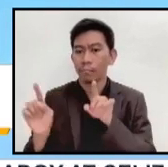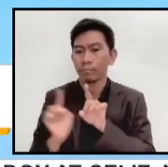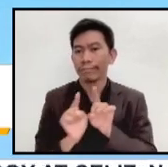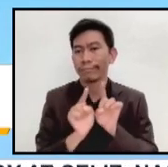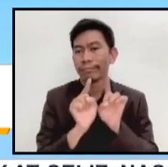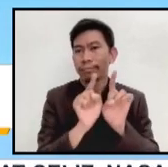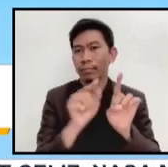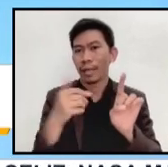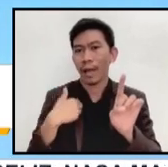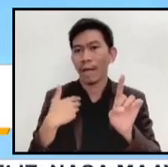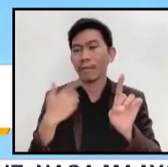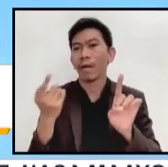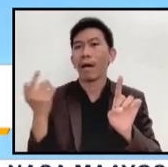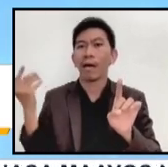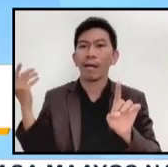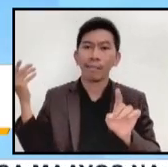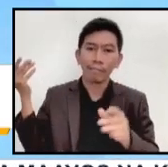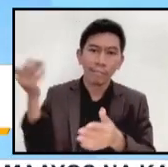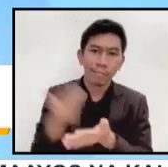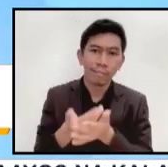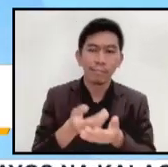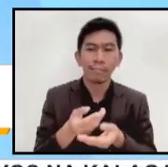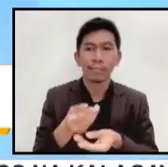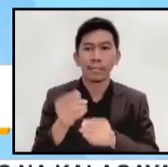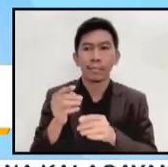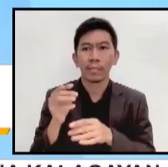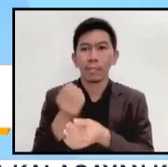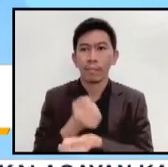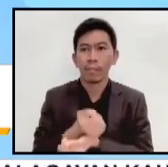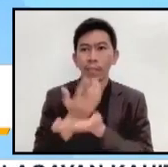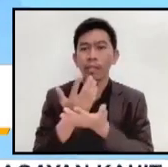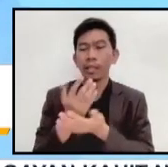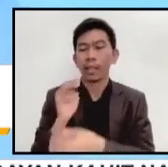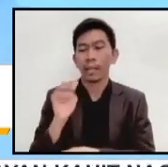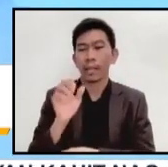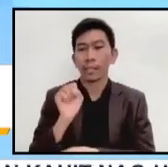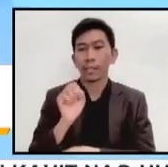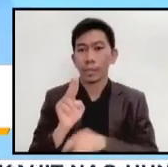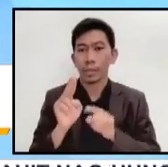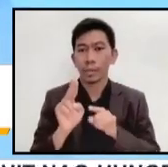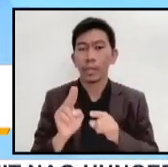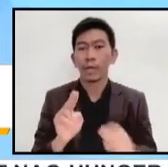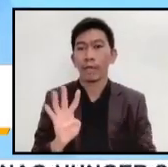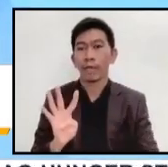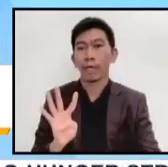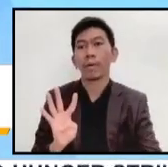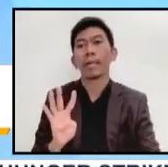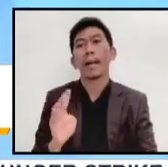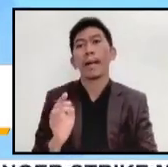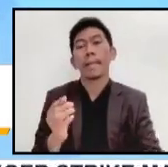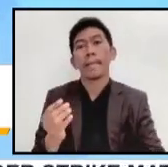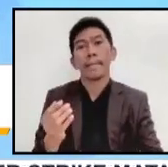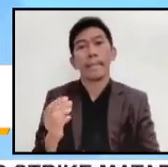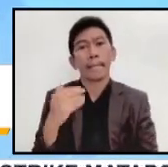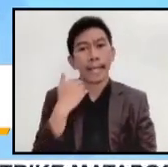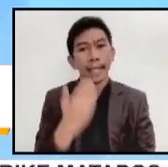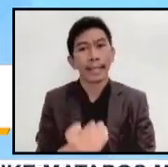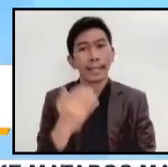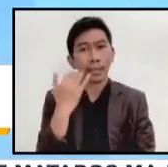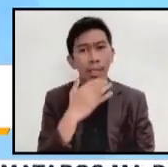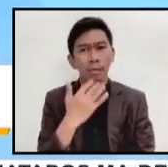gymnasium ng MSU apat ang namatay sa pagpapasabog sa Marawi habang higit p ang sugatan